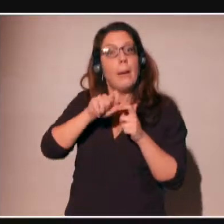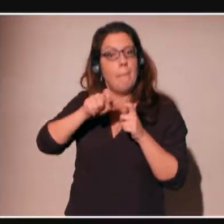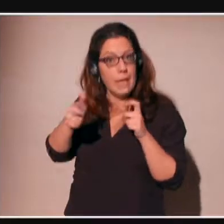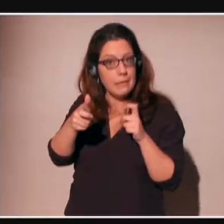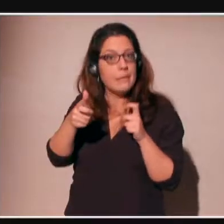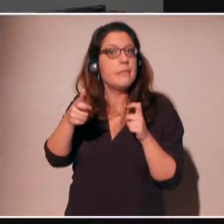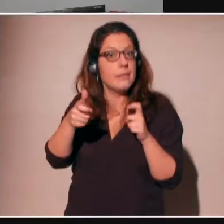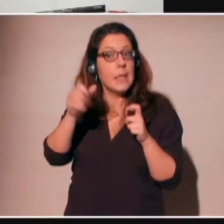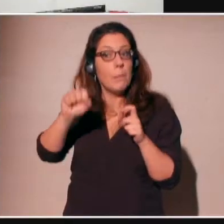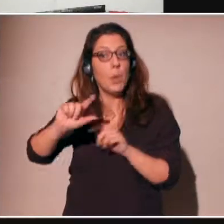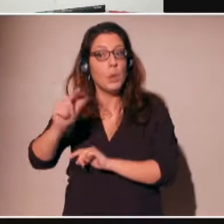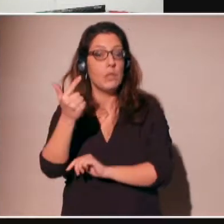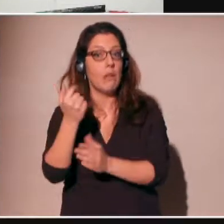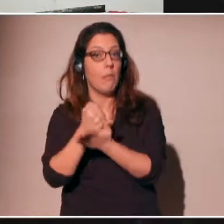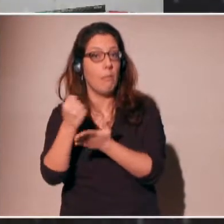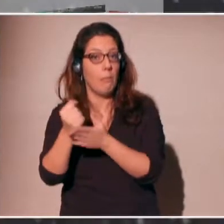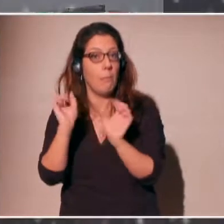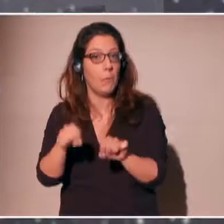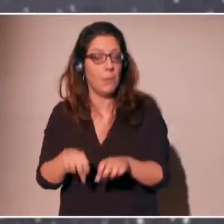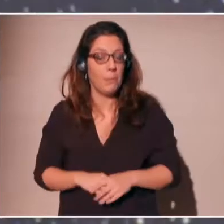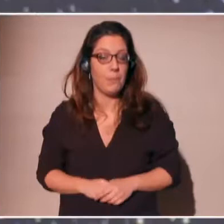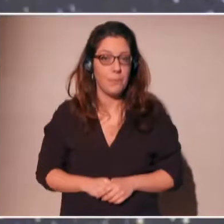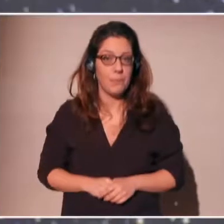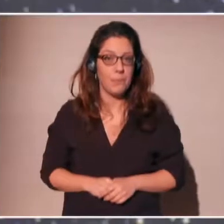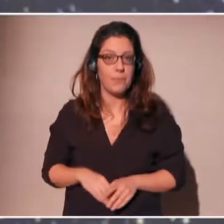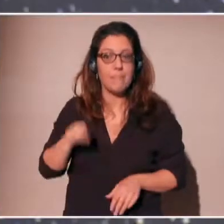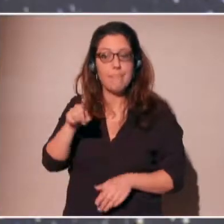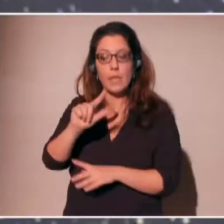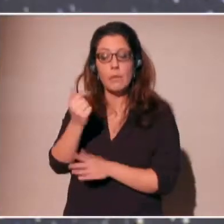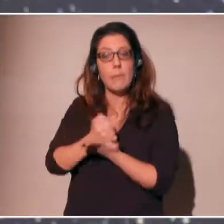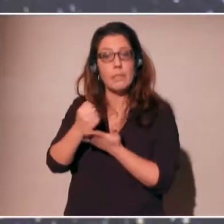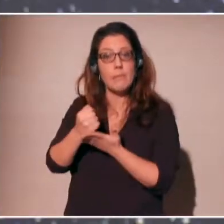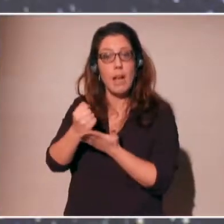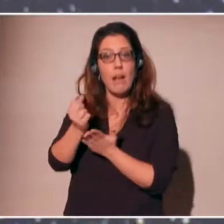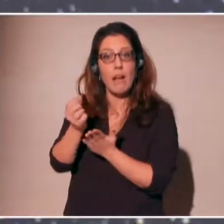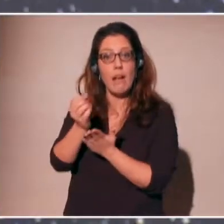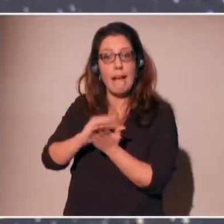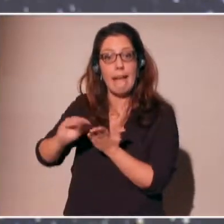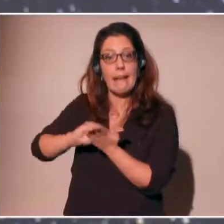de passer le deuxième examen, écrit, préparé par Todai.